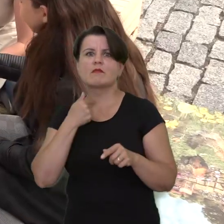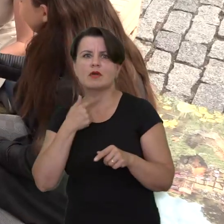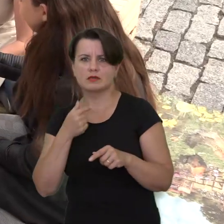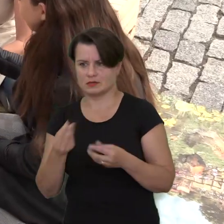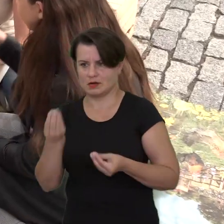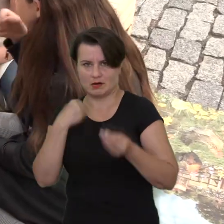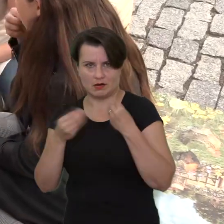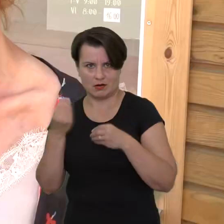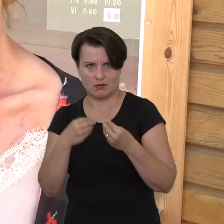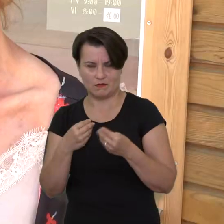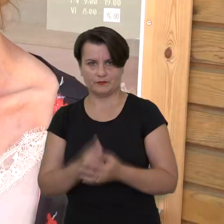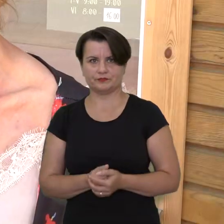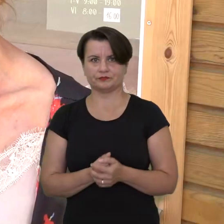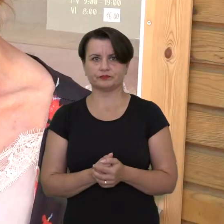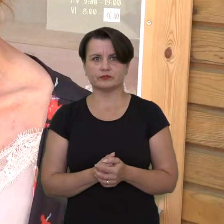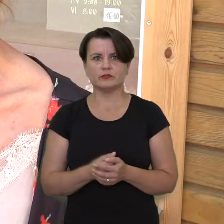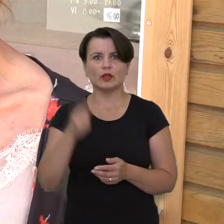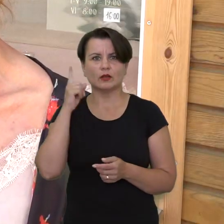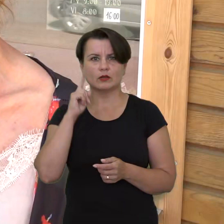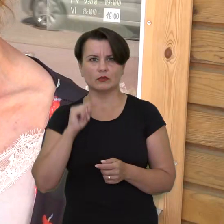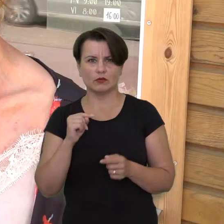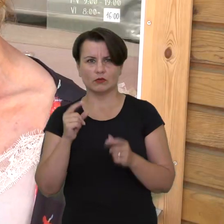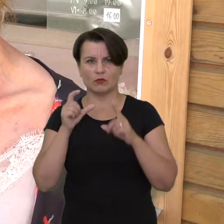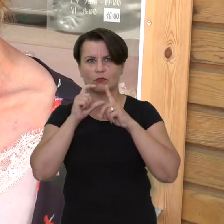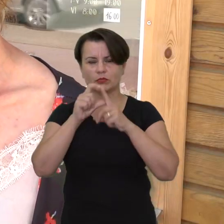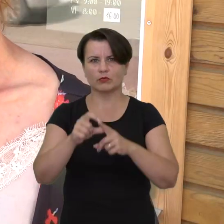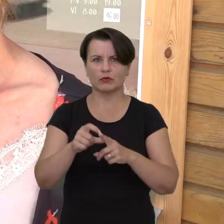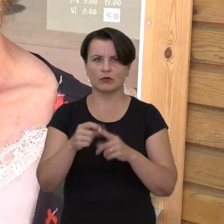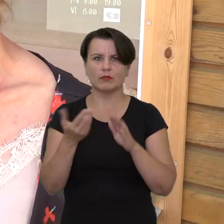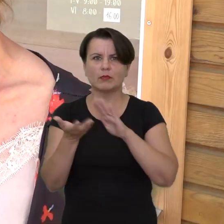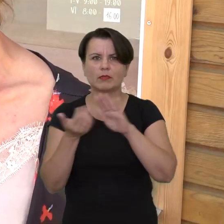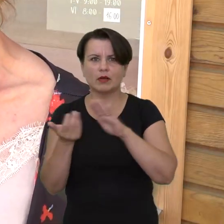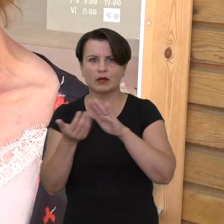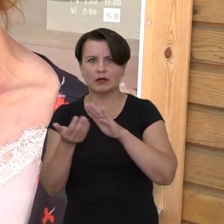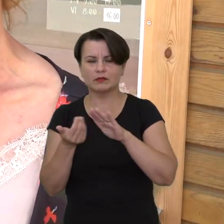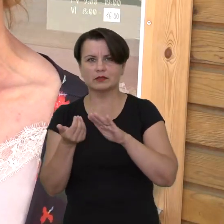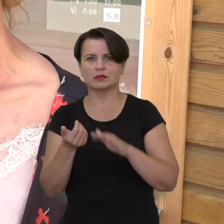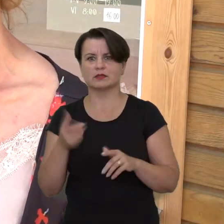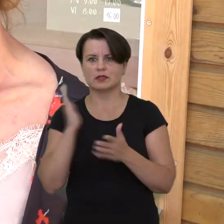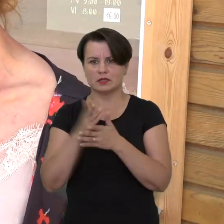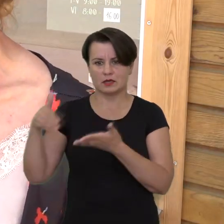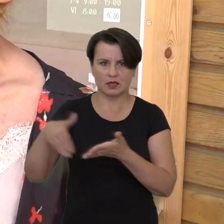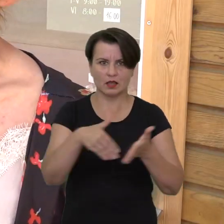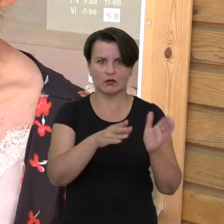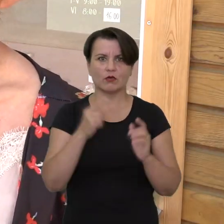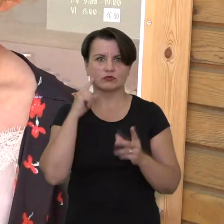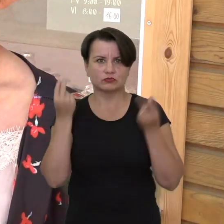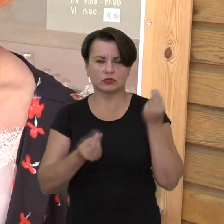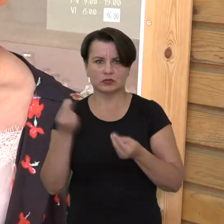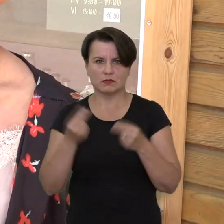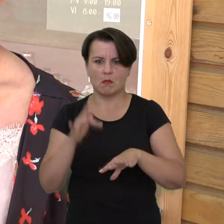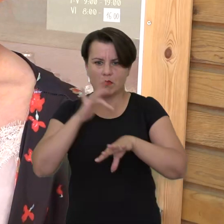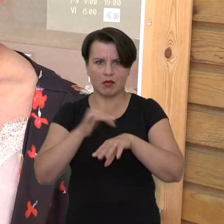kultūrą, žmonės galės pažinti mūsų regioną ir kartu per kulinariją. Ir taip pat naudodamas į progą, dar noriu pakviesti ir